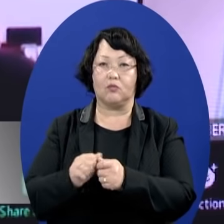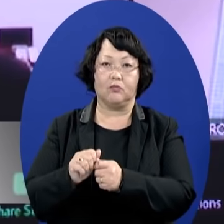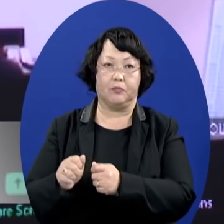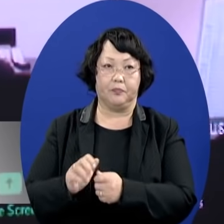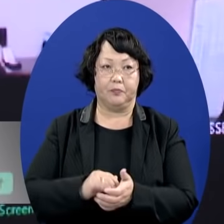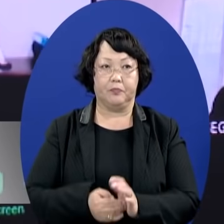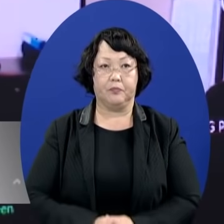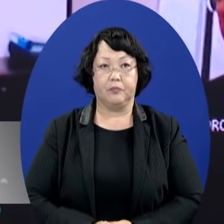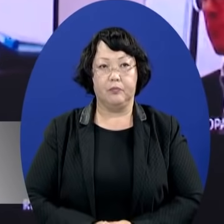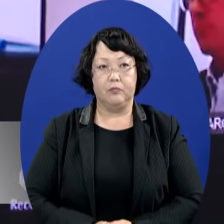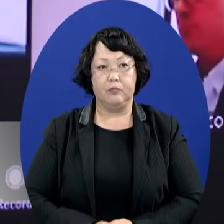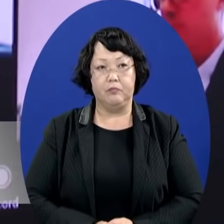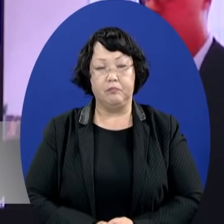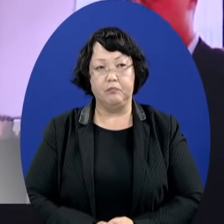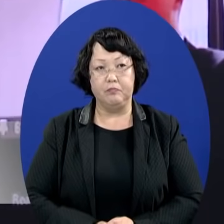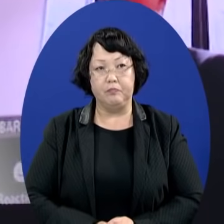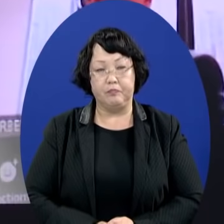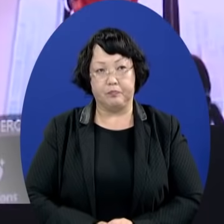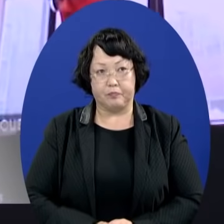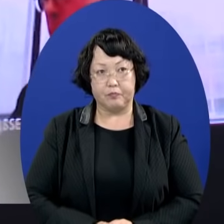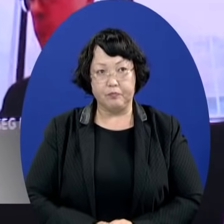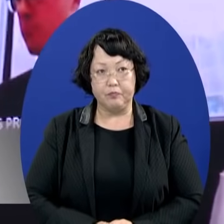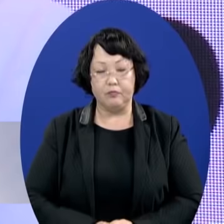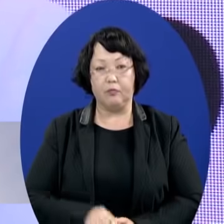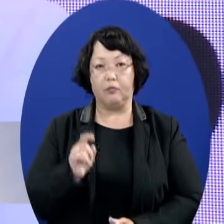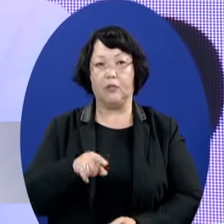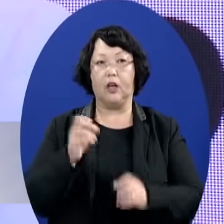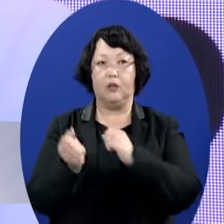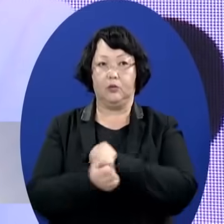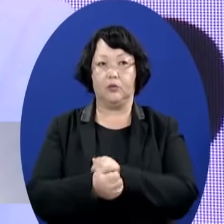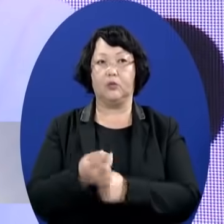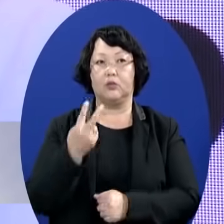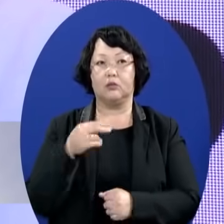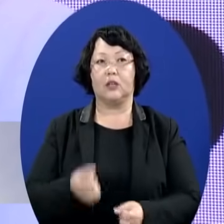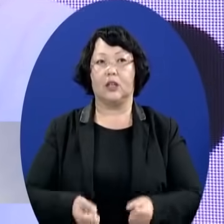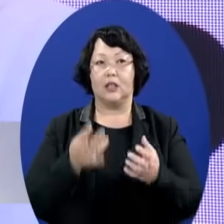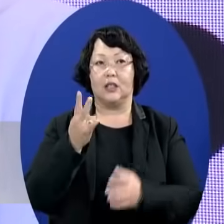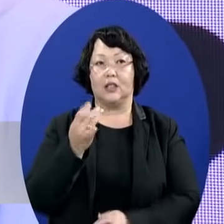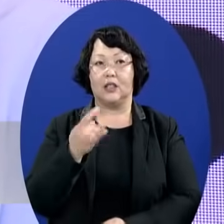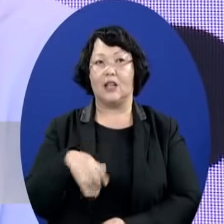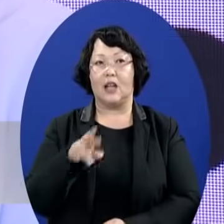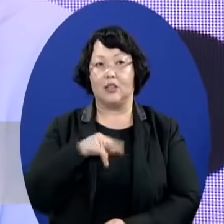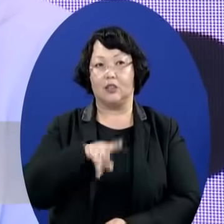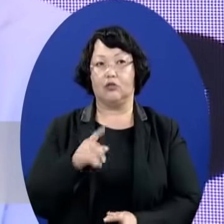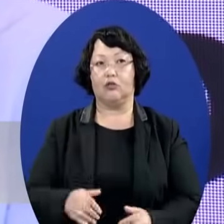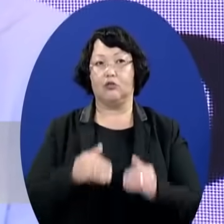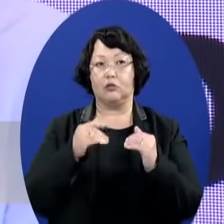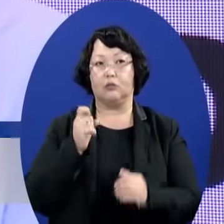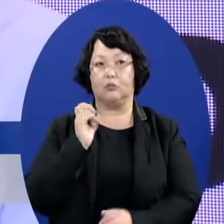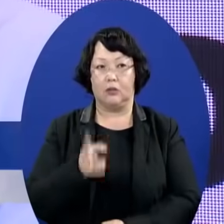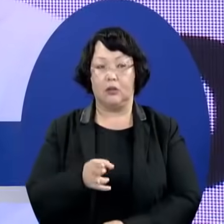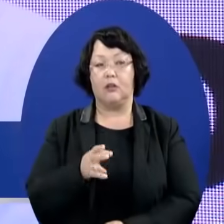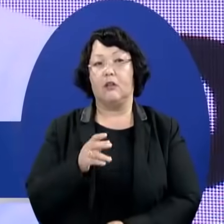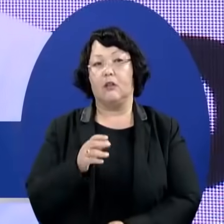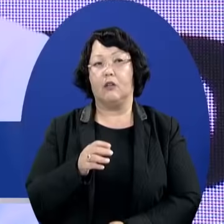зарцуулахаар төлөвлөсөн байна. За өнөөдөр онцлог үйл явдал болж байна. Бид нөгөө Нидерландын хөгжлийн банкны FMU гэдэг банк